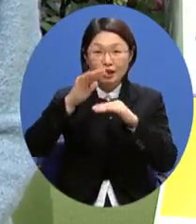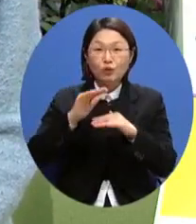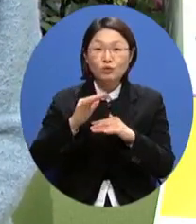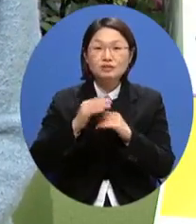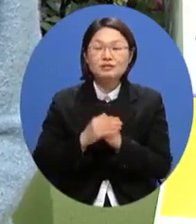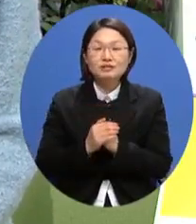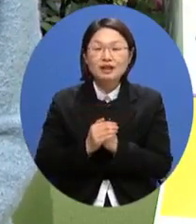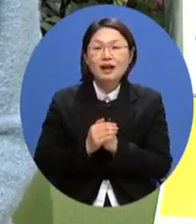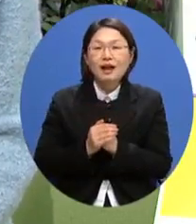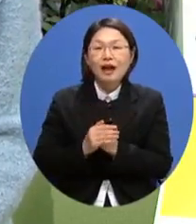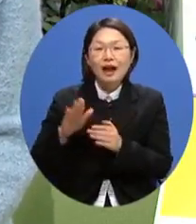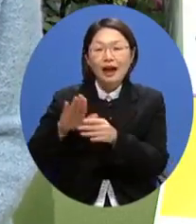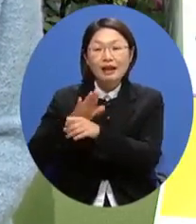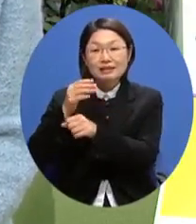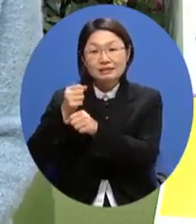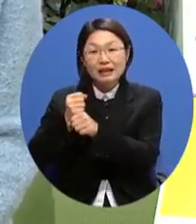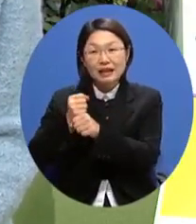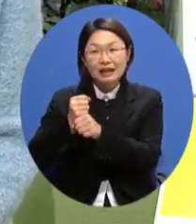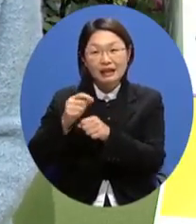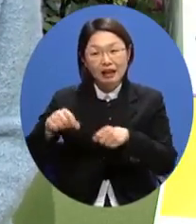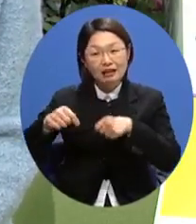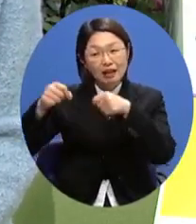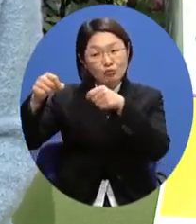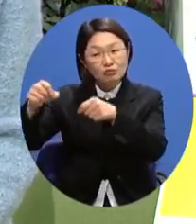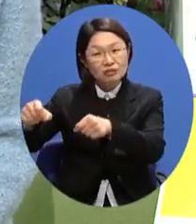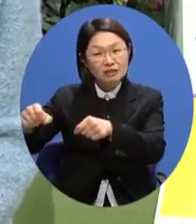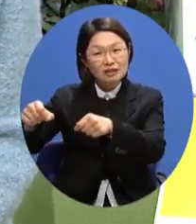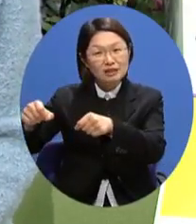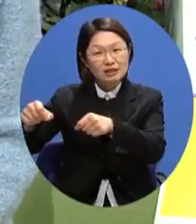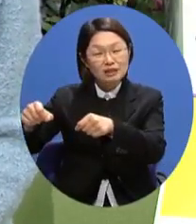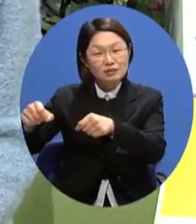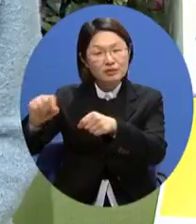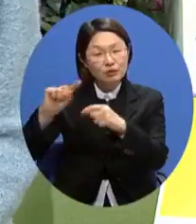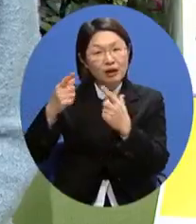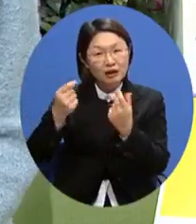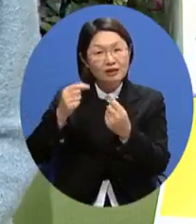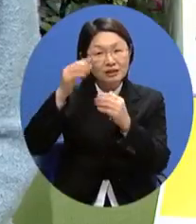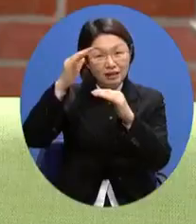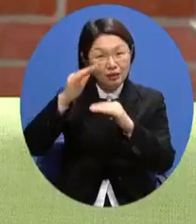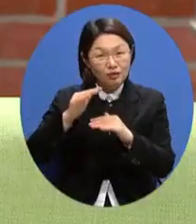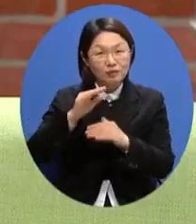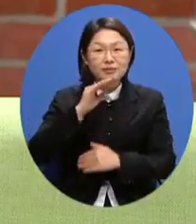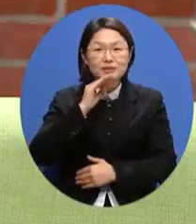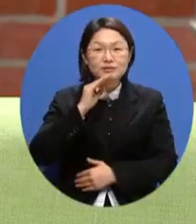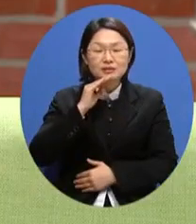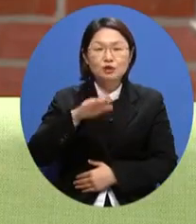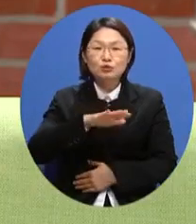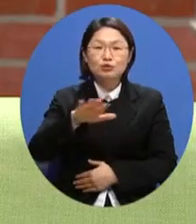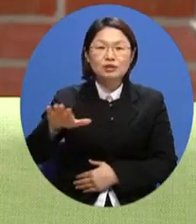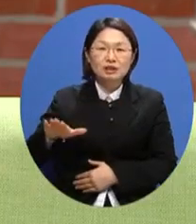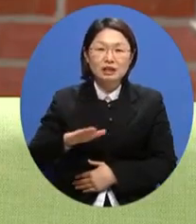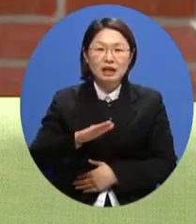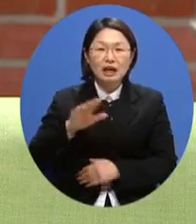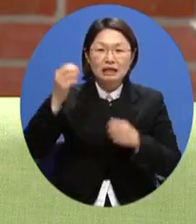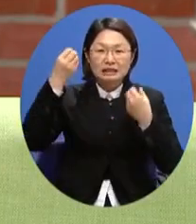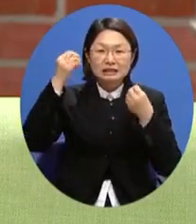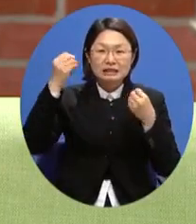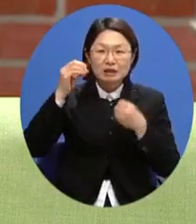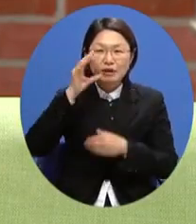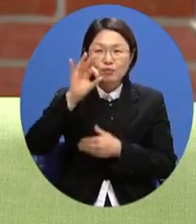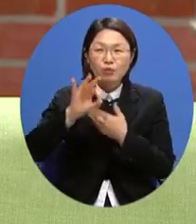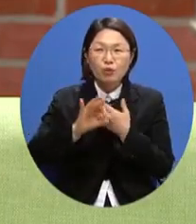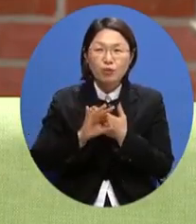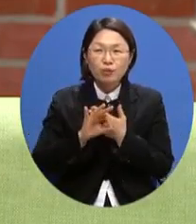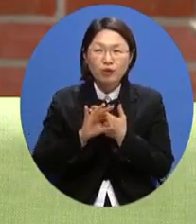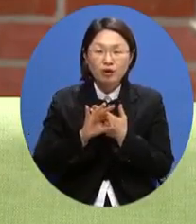이제 애착의 대물림이라고 할까요? 뭐 그런 내용이 되는 건가요? 네. 그렇죠. 우리가 뭐 이렇게 드라마 보면은 뭐 결혼할 때